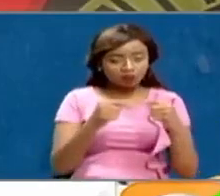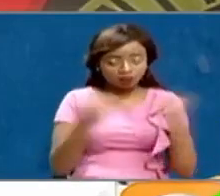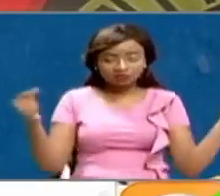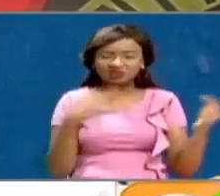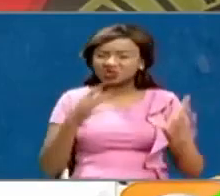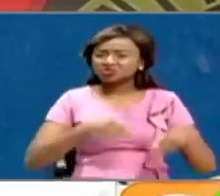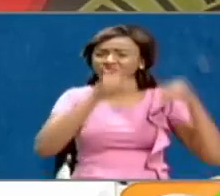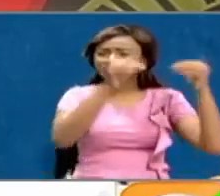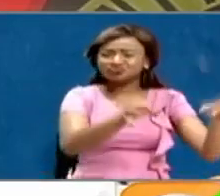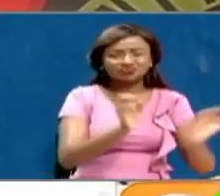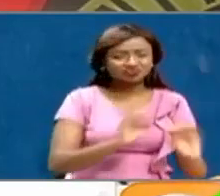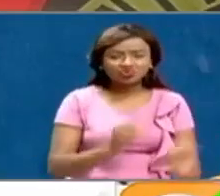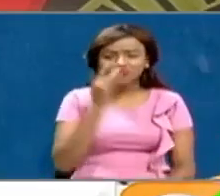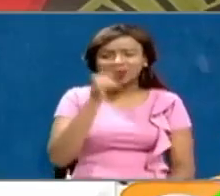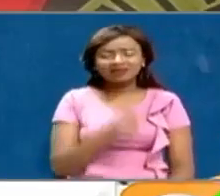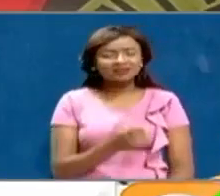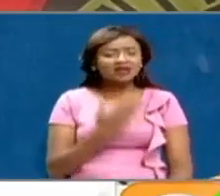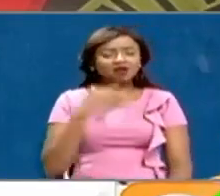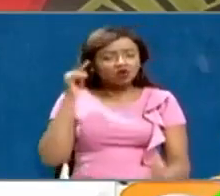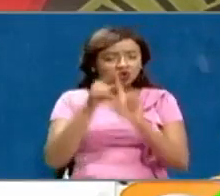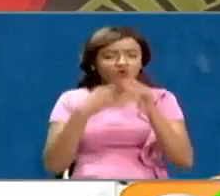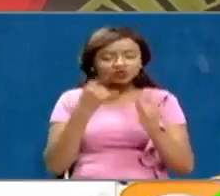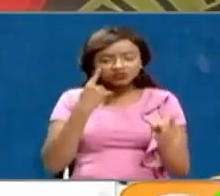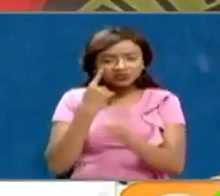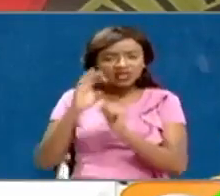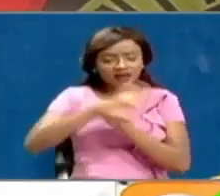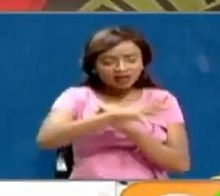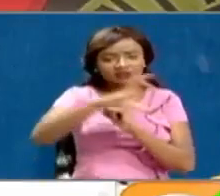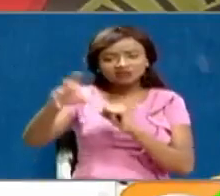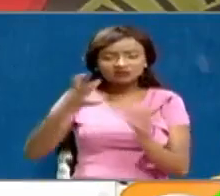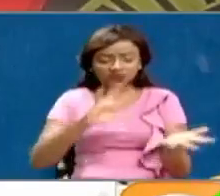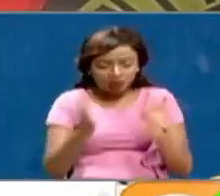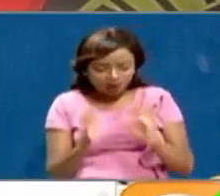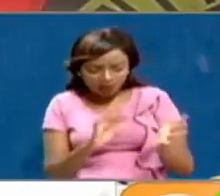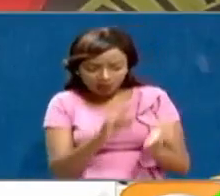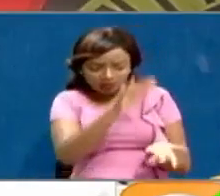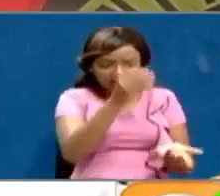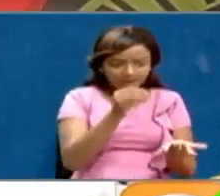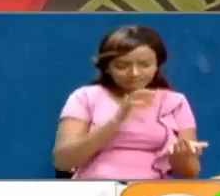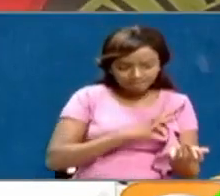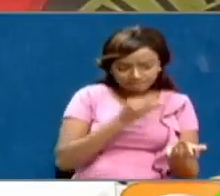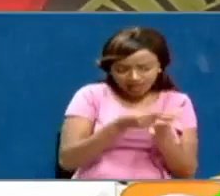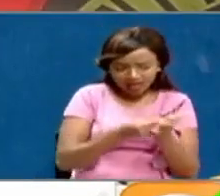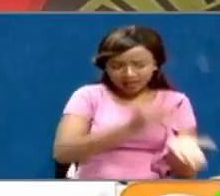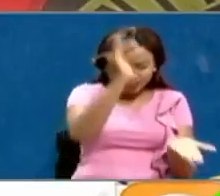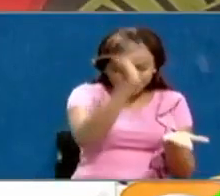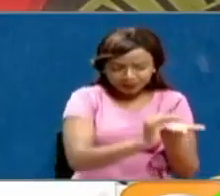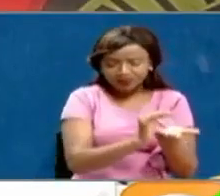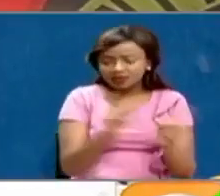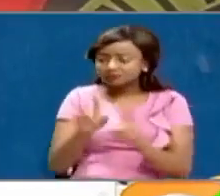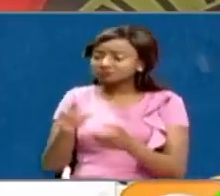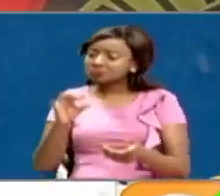mbiu ikiwa ni kutafuta mfumo utakaozingatia matakwa ya kaunti ambazo zingepunguzwa kitita chao sawa na zile